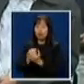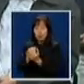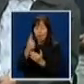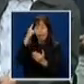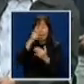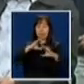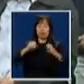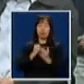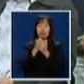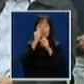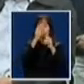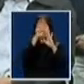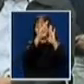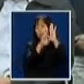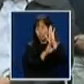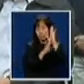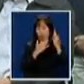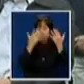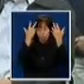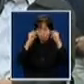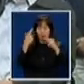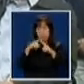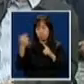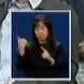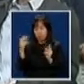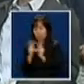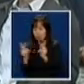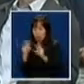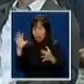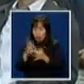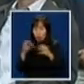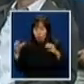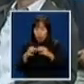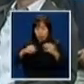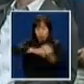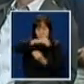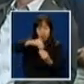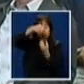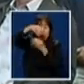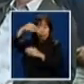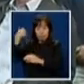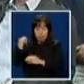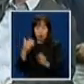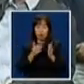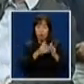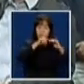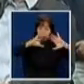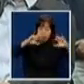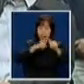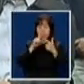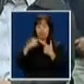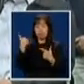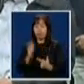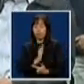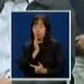ล้วก็เลยมีคณะกรรมการที่เขาเรียกอะไรเอ็กบอร์ดเนี่ย ครับ เอ็กบอร์ดแล้วก็ซึ่งก็มีทั้งฝ่ายราชการนะฮะแล้วก็ผู้ทรงคุณวุฒิแล้วก็จะ